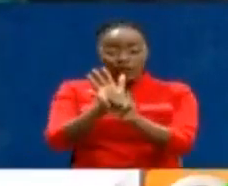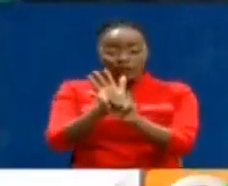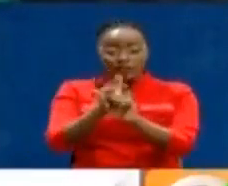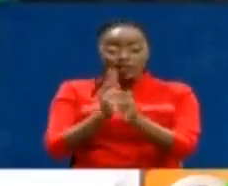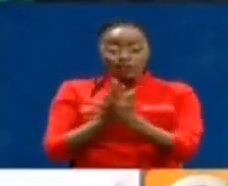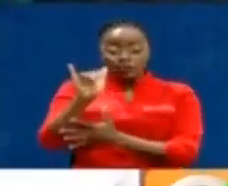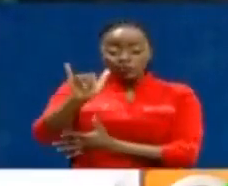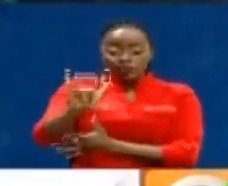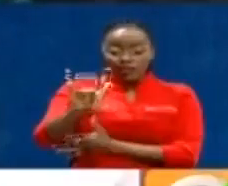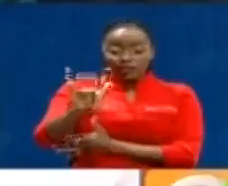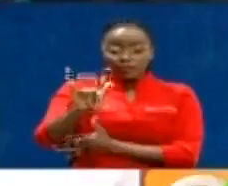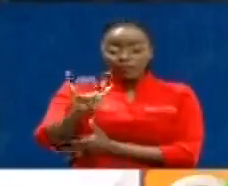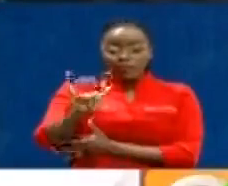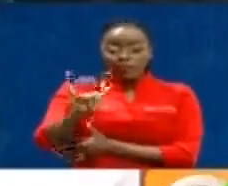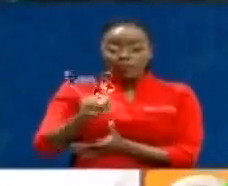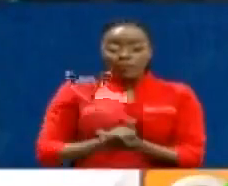Na kwa sababu